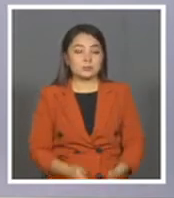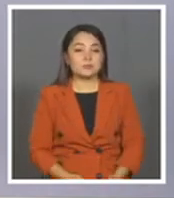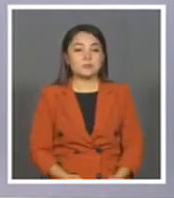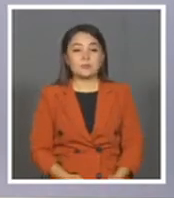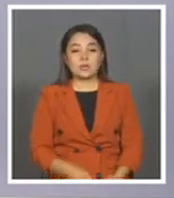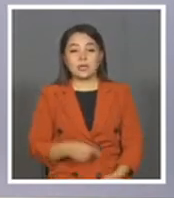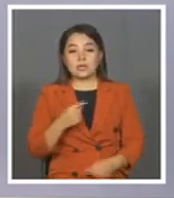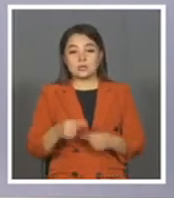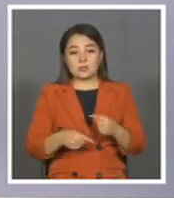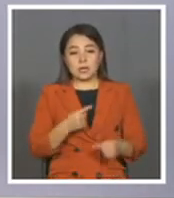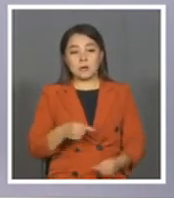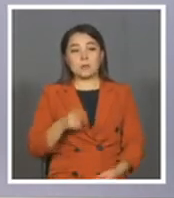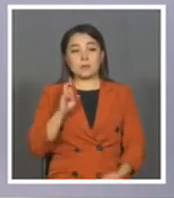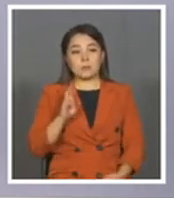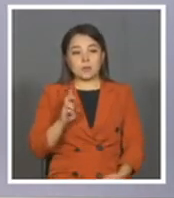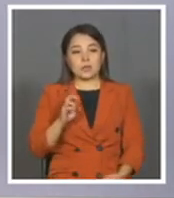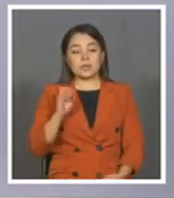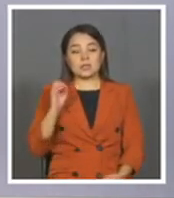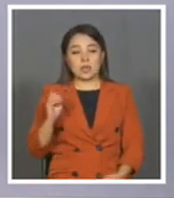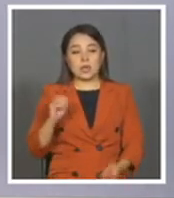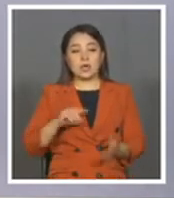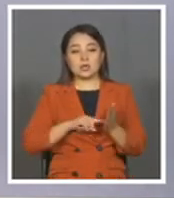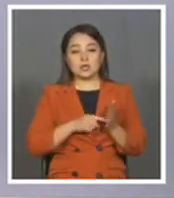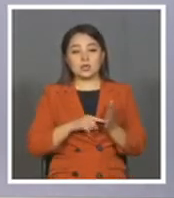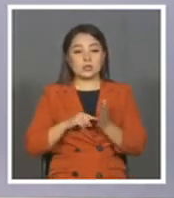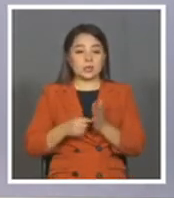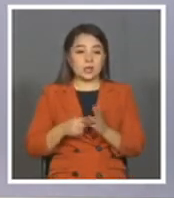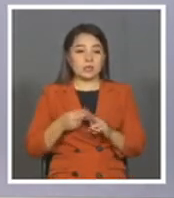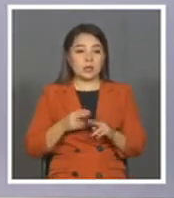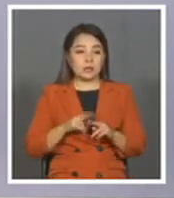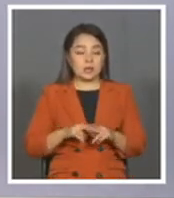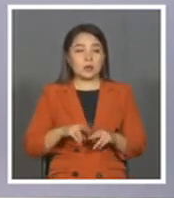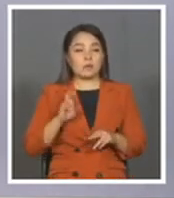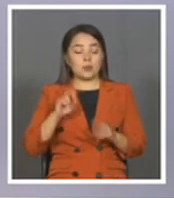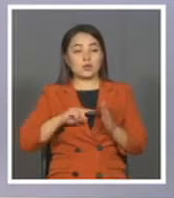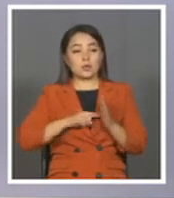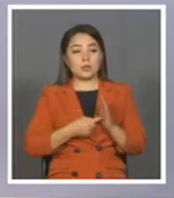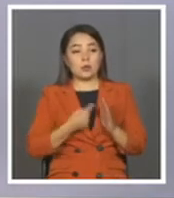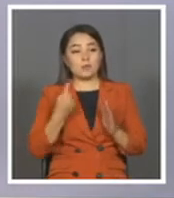Келесі Б және Е нүктелерінің координаттары. Б нүктесінің